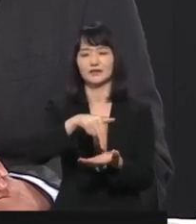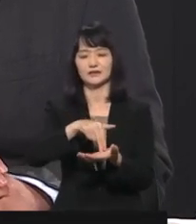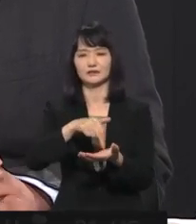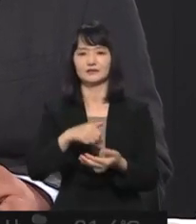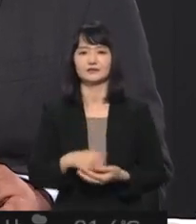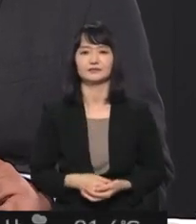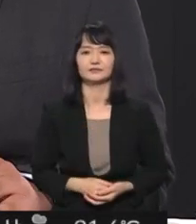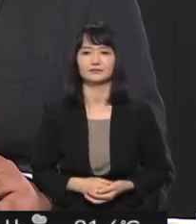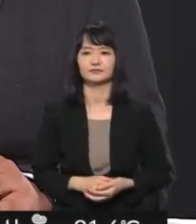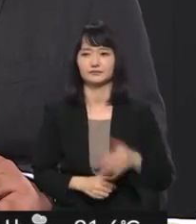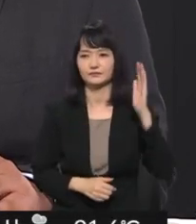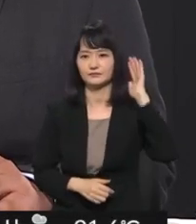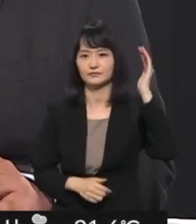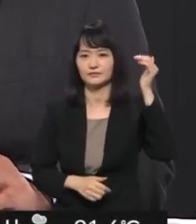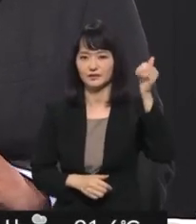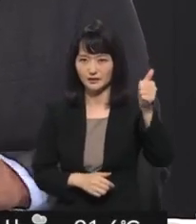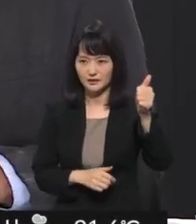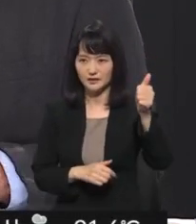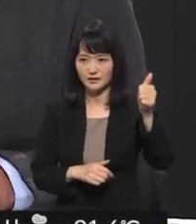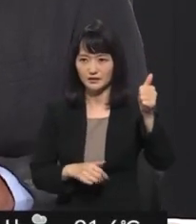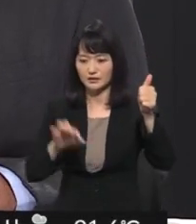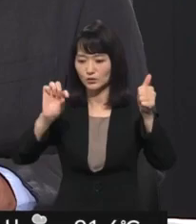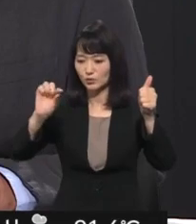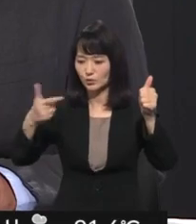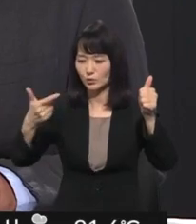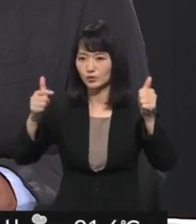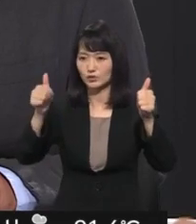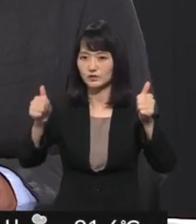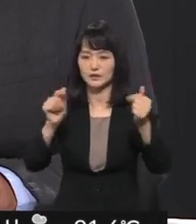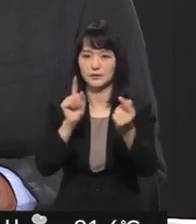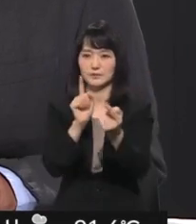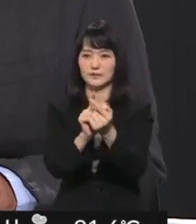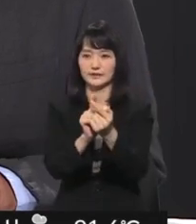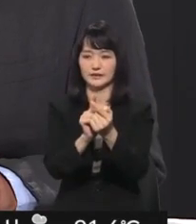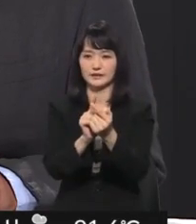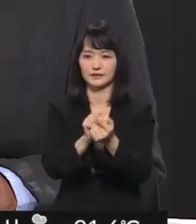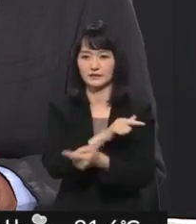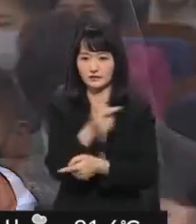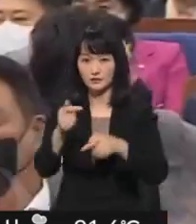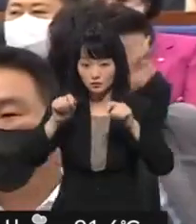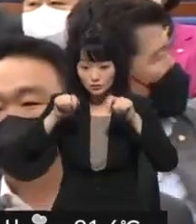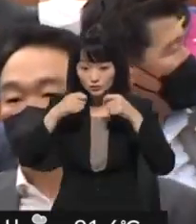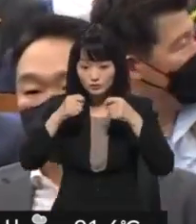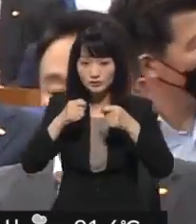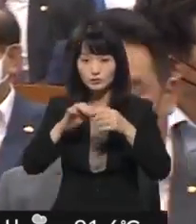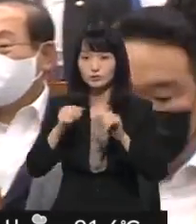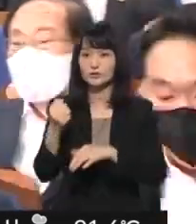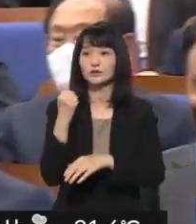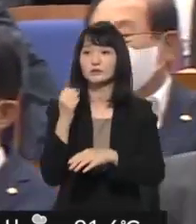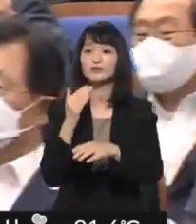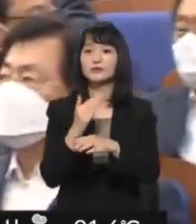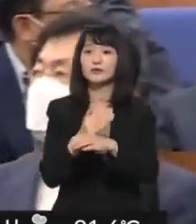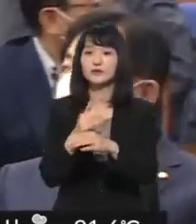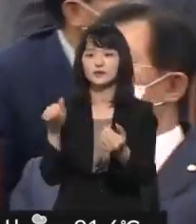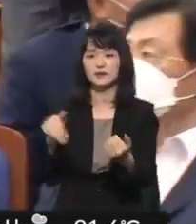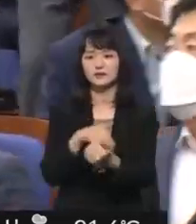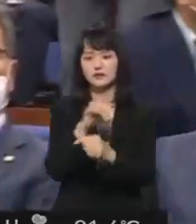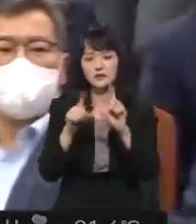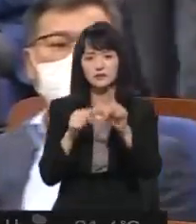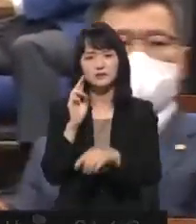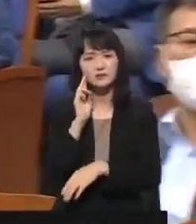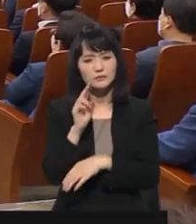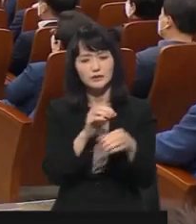대통령 하고 만나서 만찬을 하면서 저당 에 지금 심각한 상황을 서로 의견을 공유하는 건 뭐 충분히 있을 수 있는 자연스런 이라고